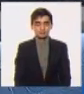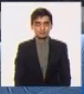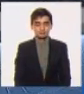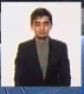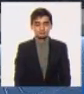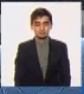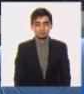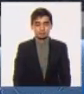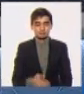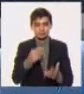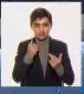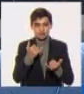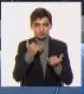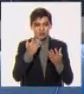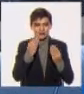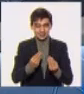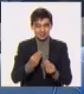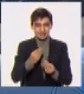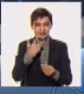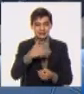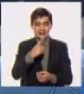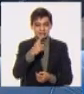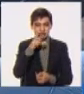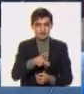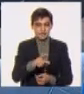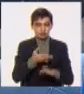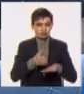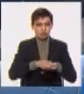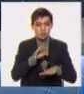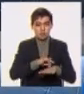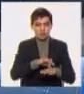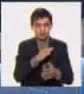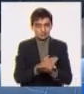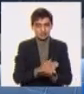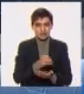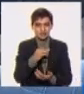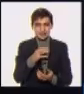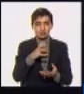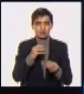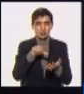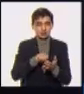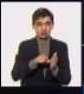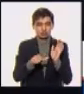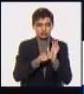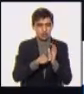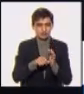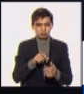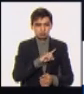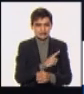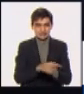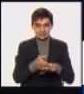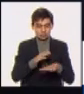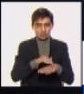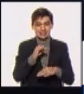да наталья на сегодняшний день 31 человек находится в тяжелом состоянии в том числе 6 в крайне тяжелым и